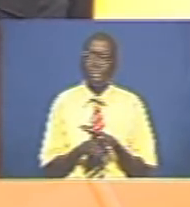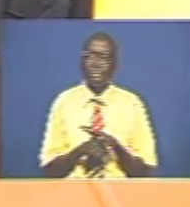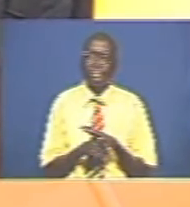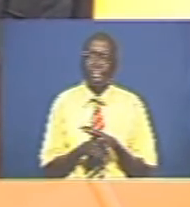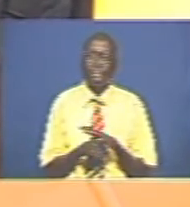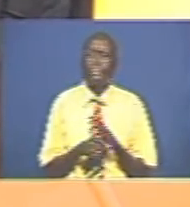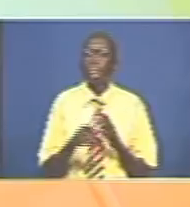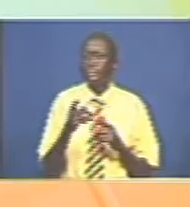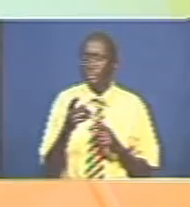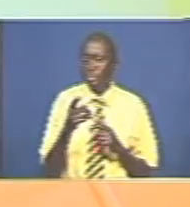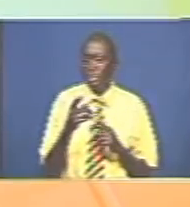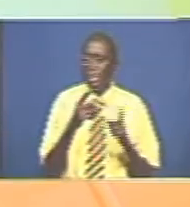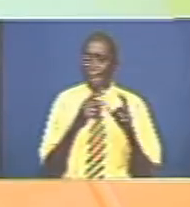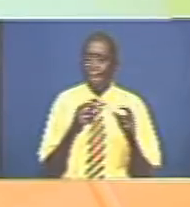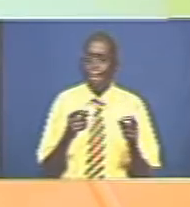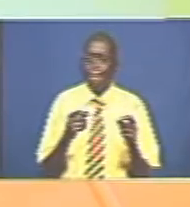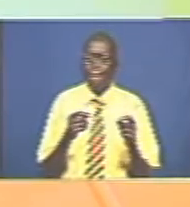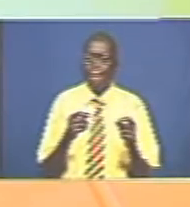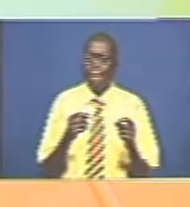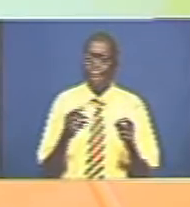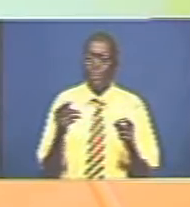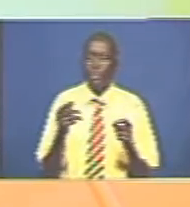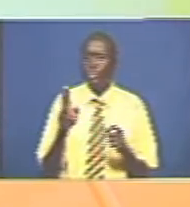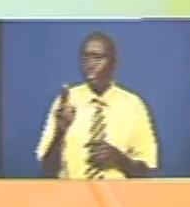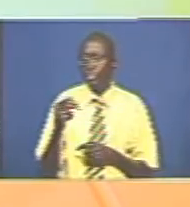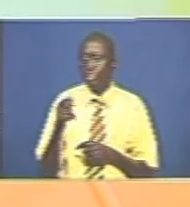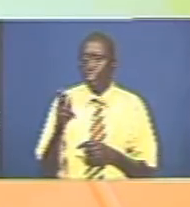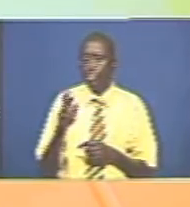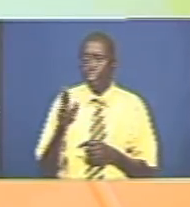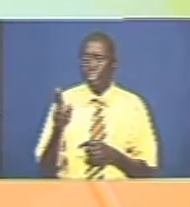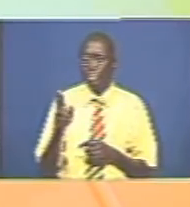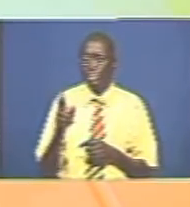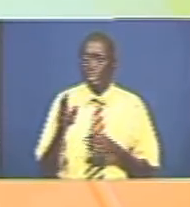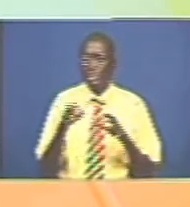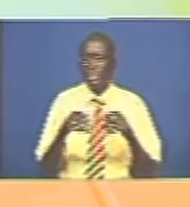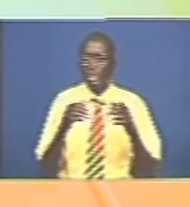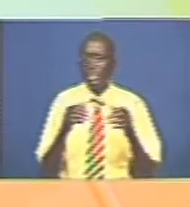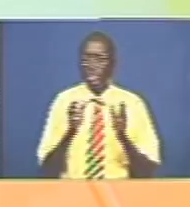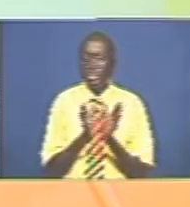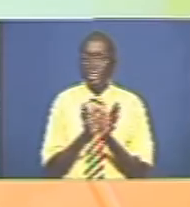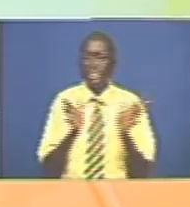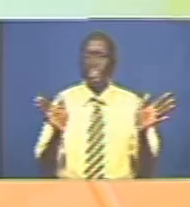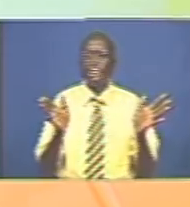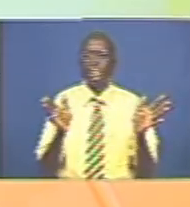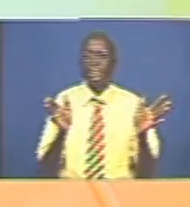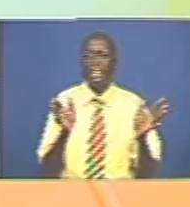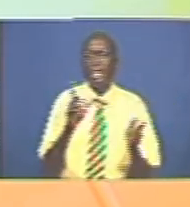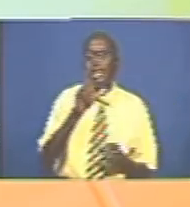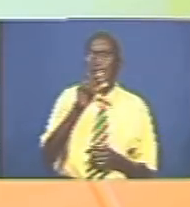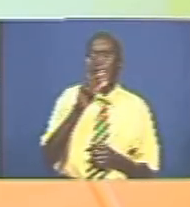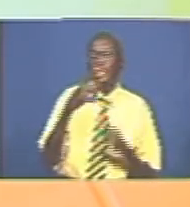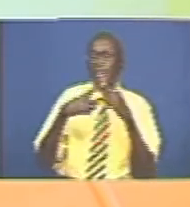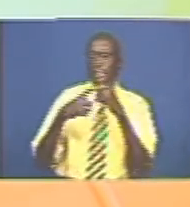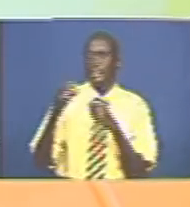peana ujumbe mmoja, mm-hmm, kwamba tuko Uhuru Gardens. Ndiyo. Lakini not the general gardens. Tuko la 63 lounge